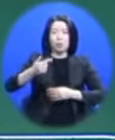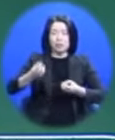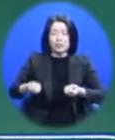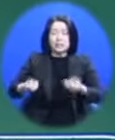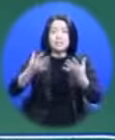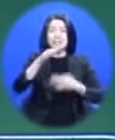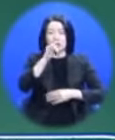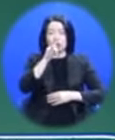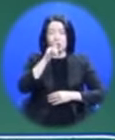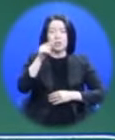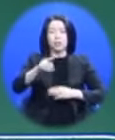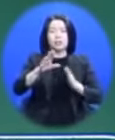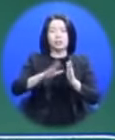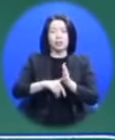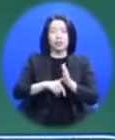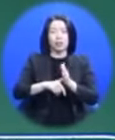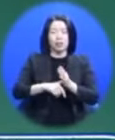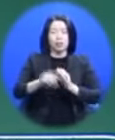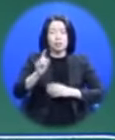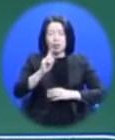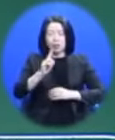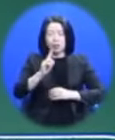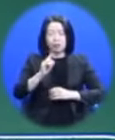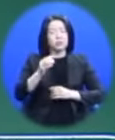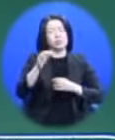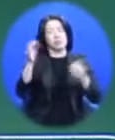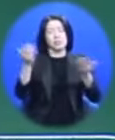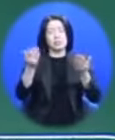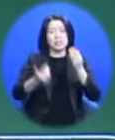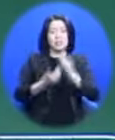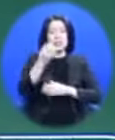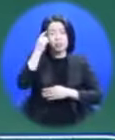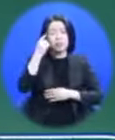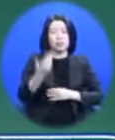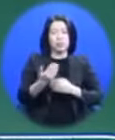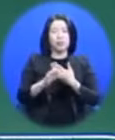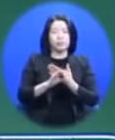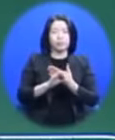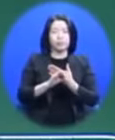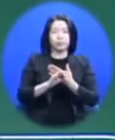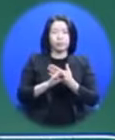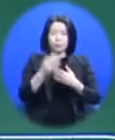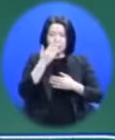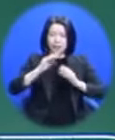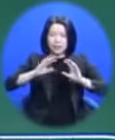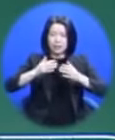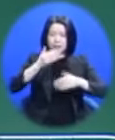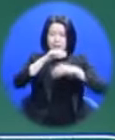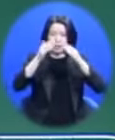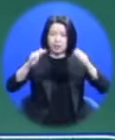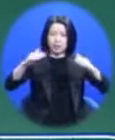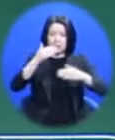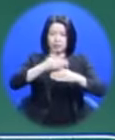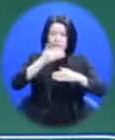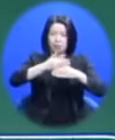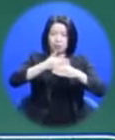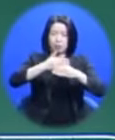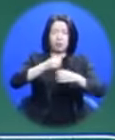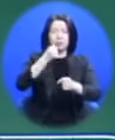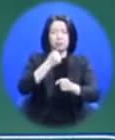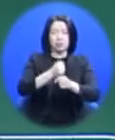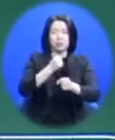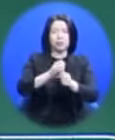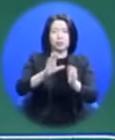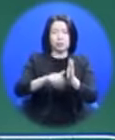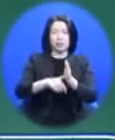때 놀라운 일이 일어납니다. 이스라엘 예루살렘의 성벽을 재건했는데 그와 함께 이스라엘 백성들